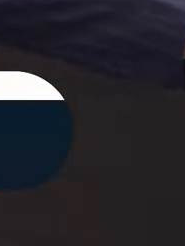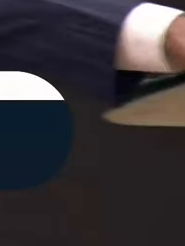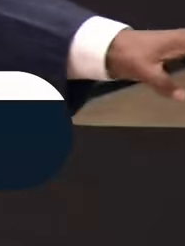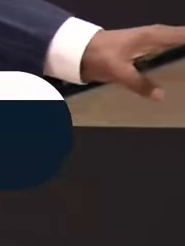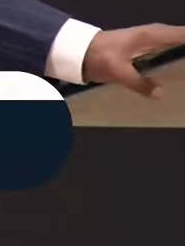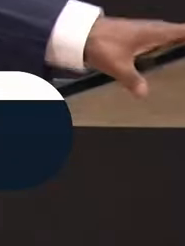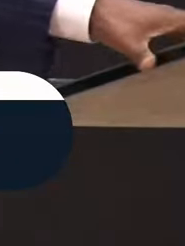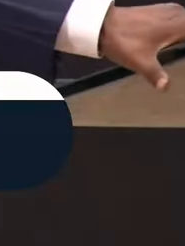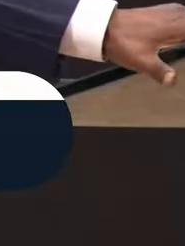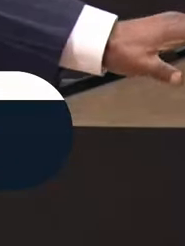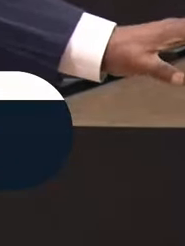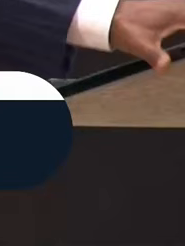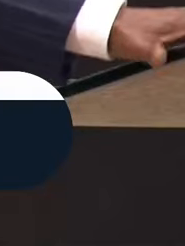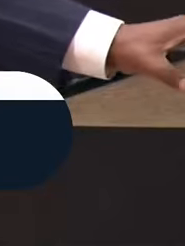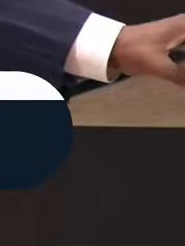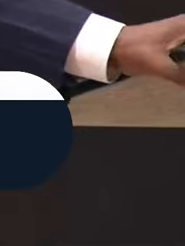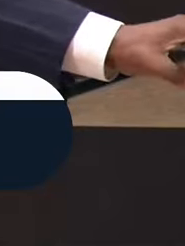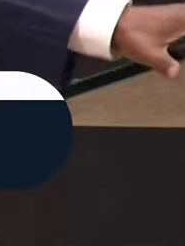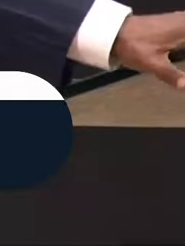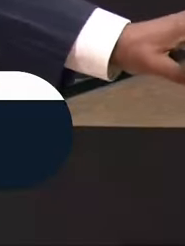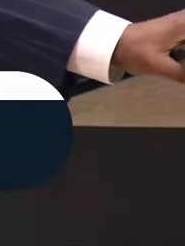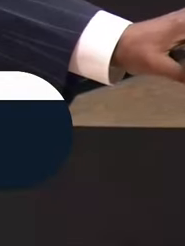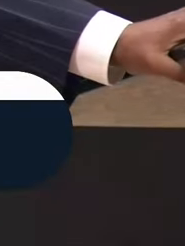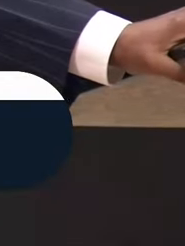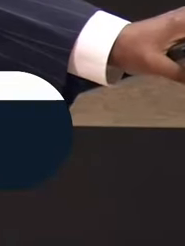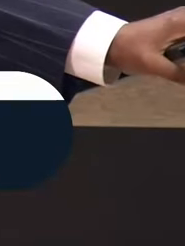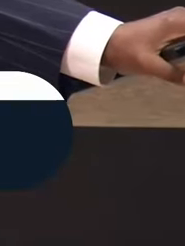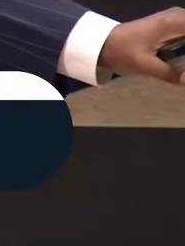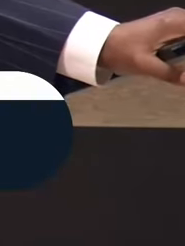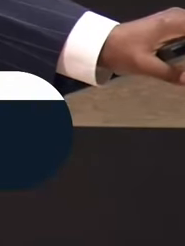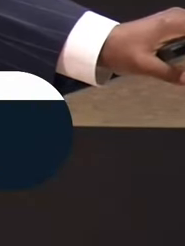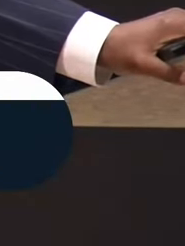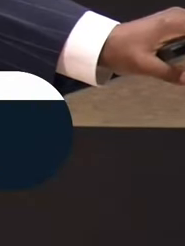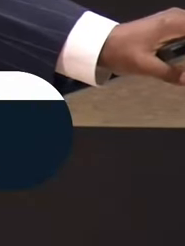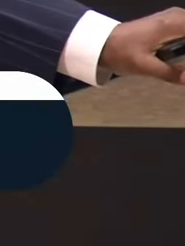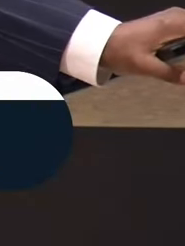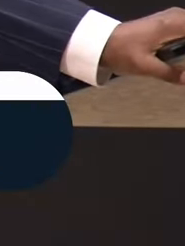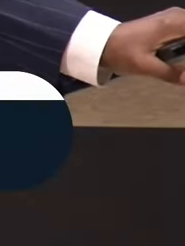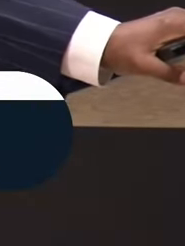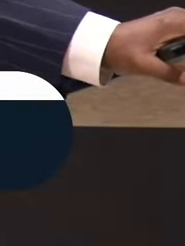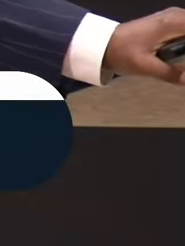bonté de Christ 2 la grâce outragé ou piétiné par la foi